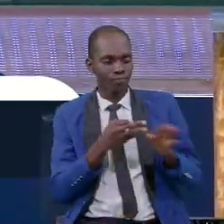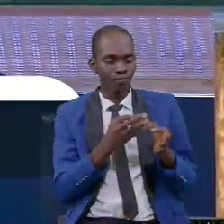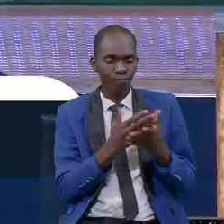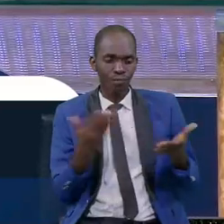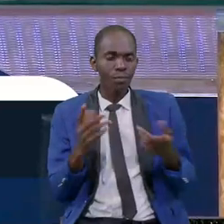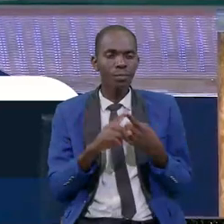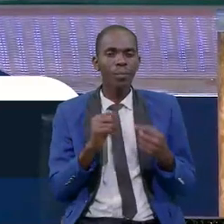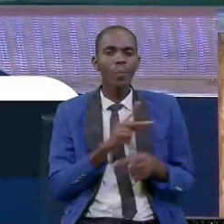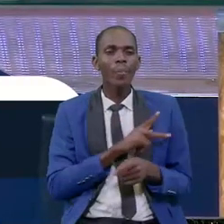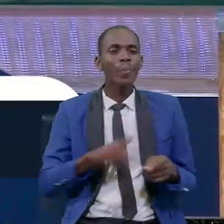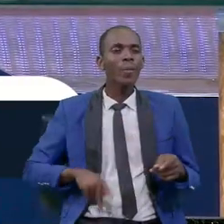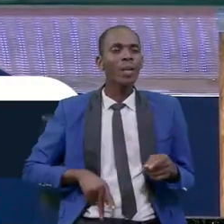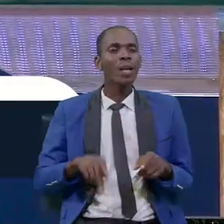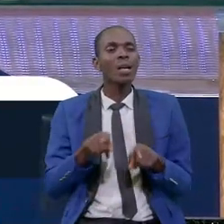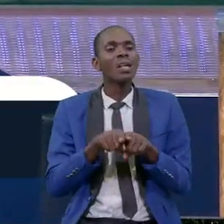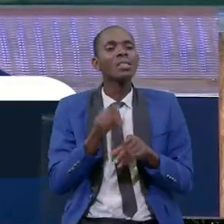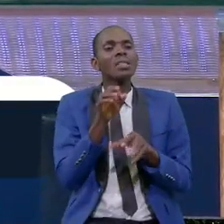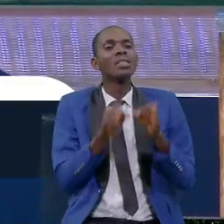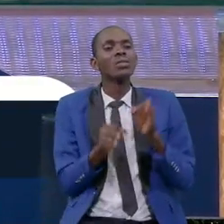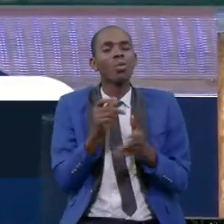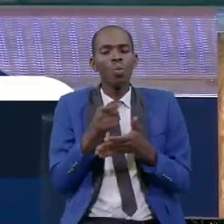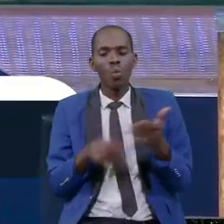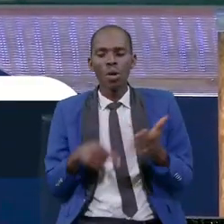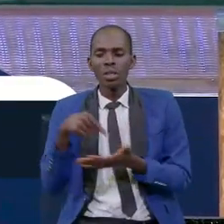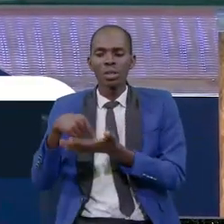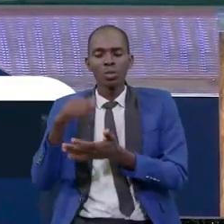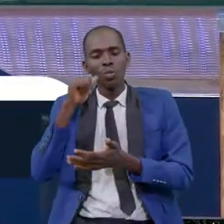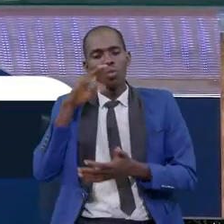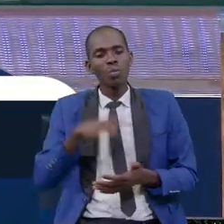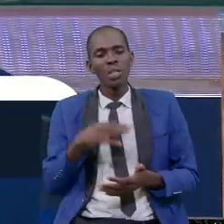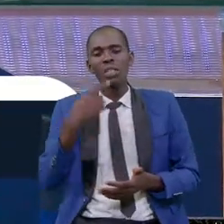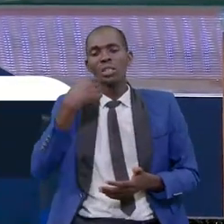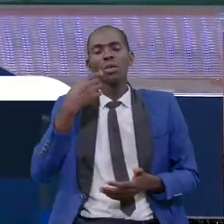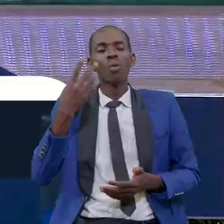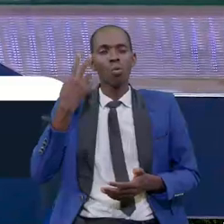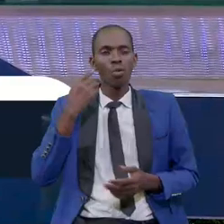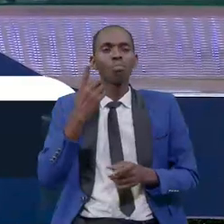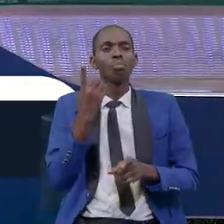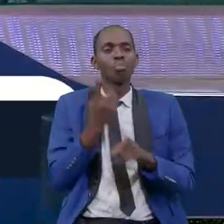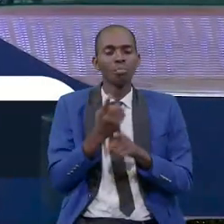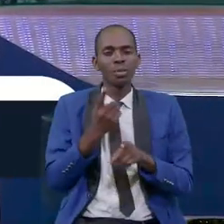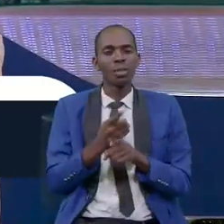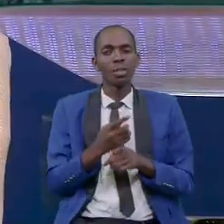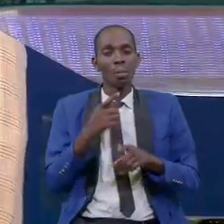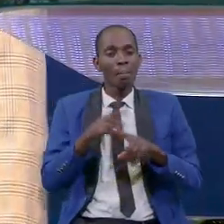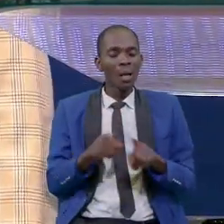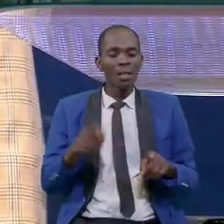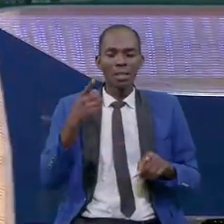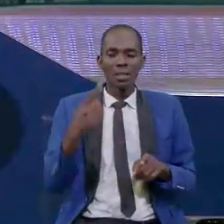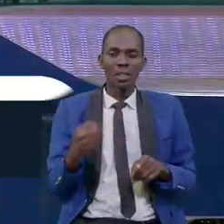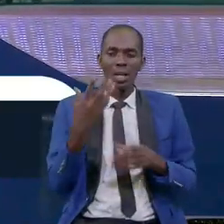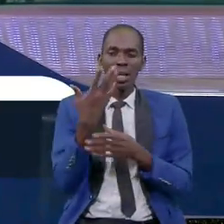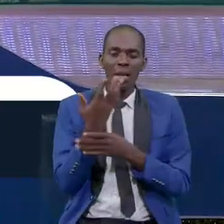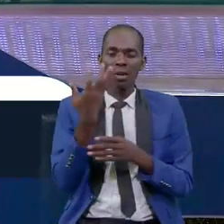lui dise comme si ce que la dame disait là était de son cœur. La main